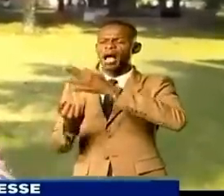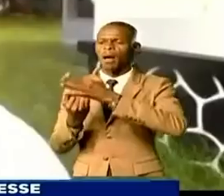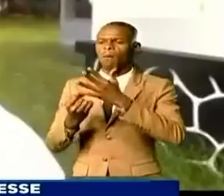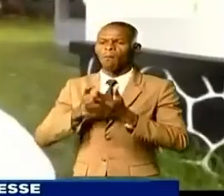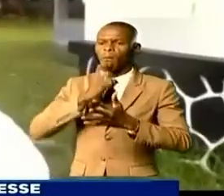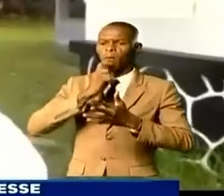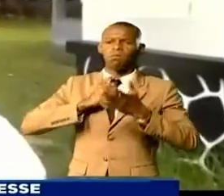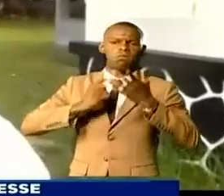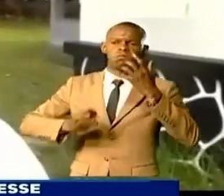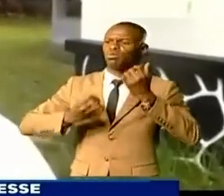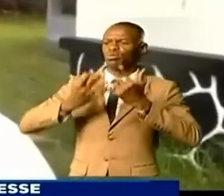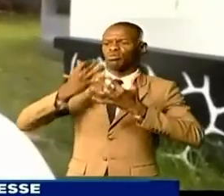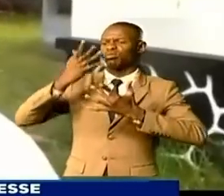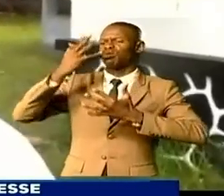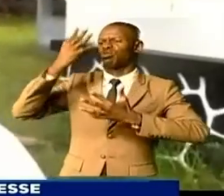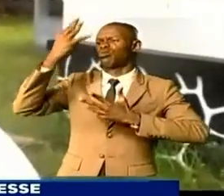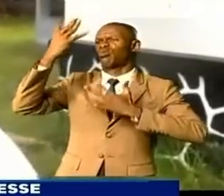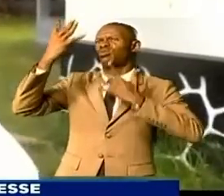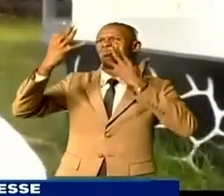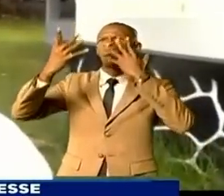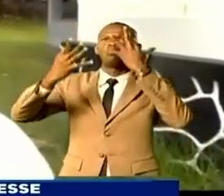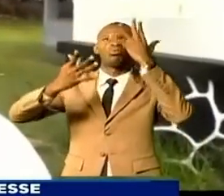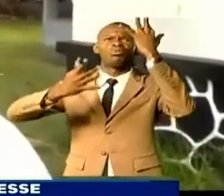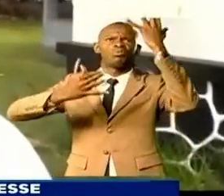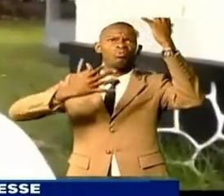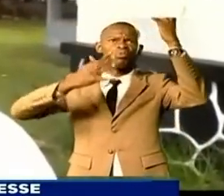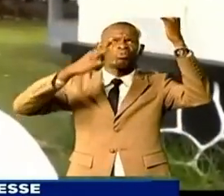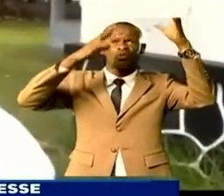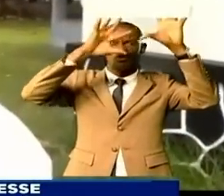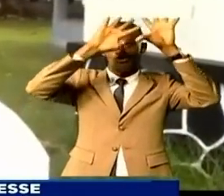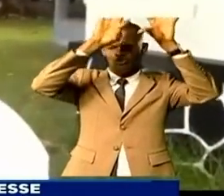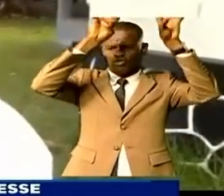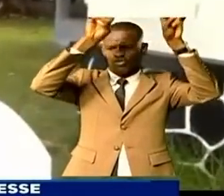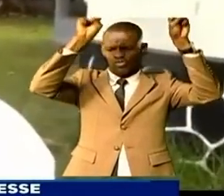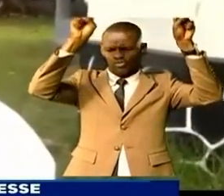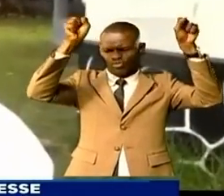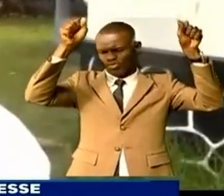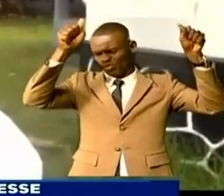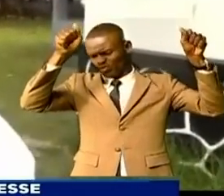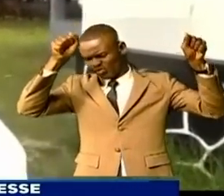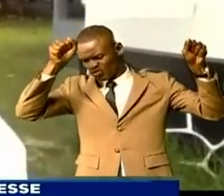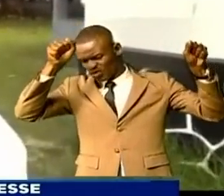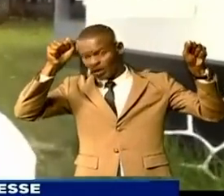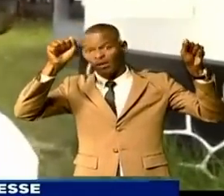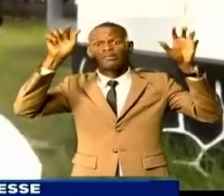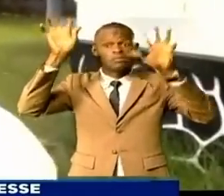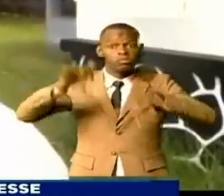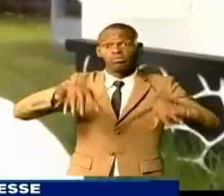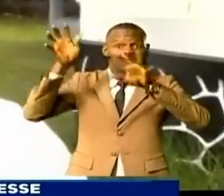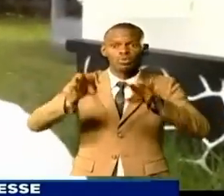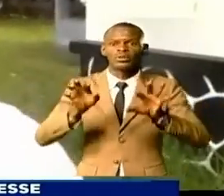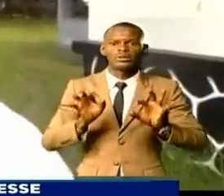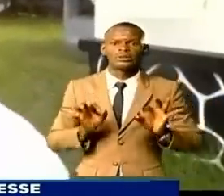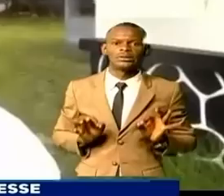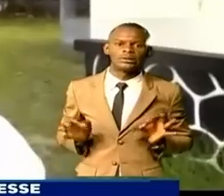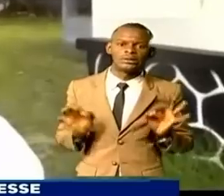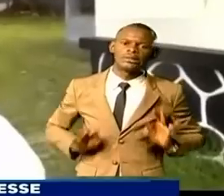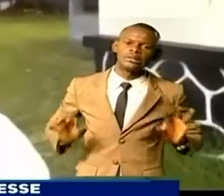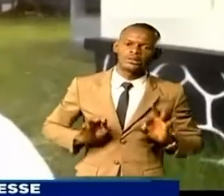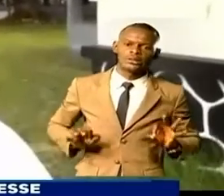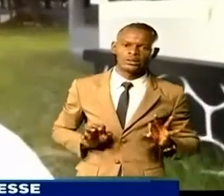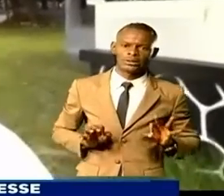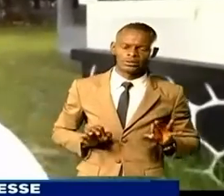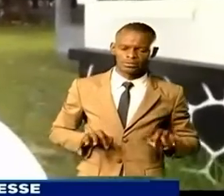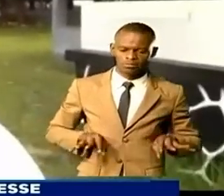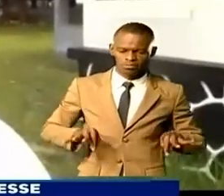replanter. Quand vous voyez la quantité de braises qui sortent de nos villages, de nos qui circulent